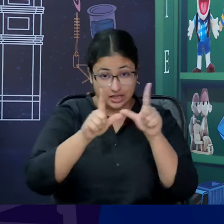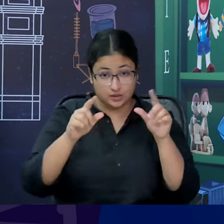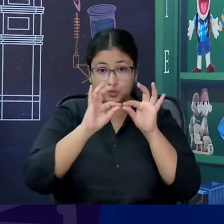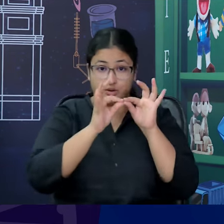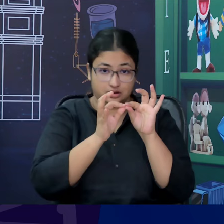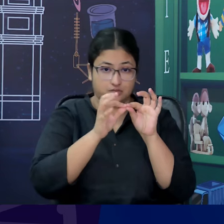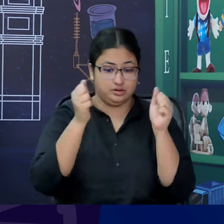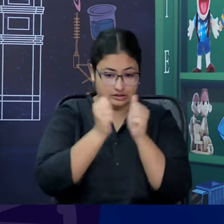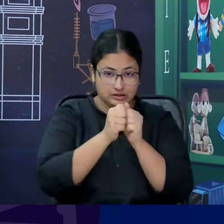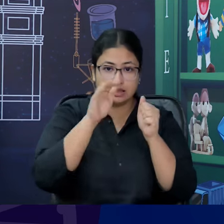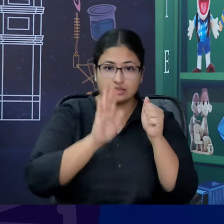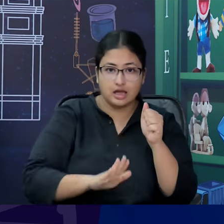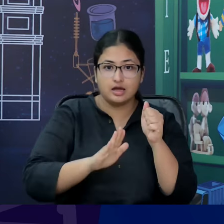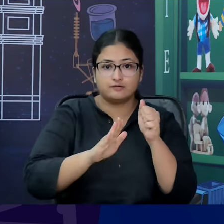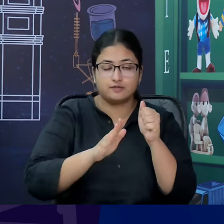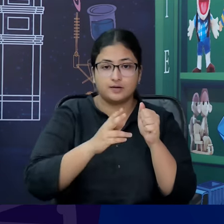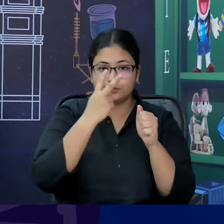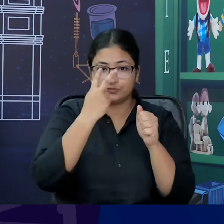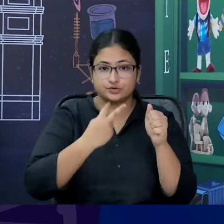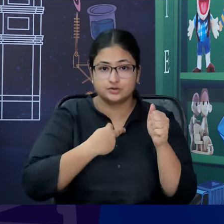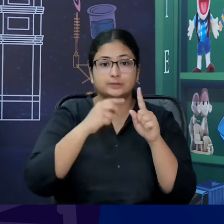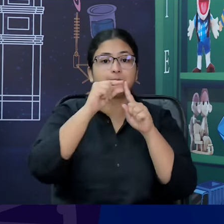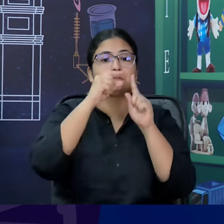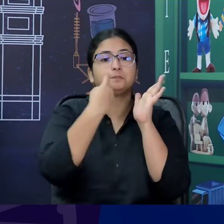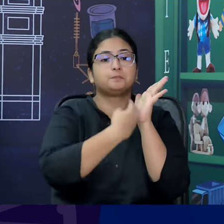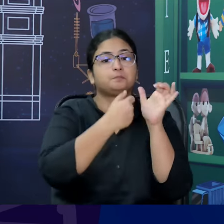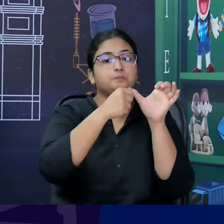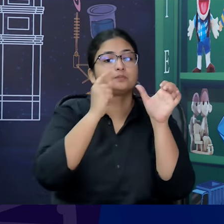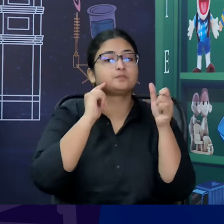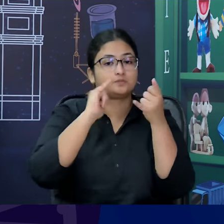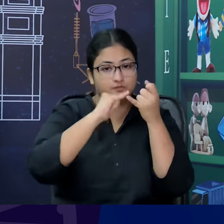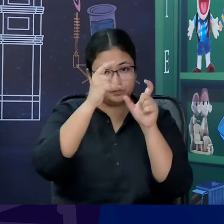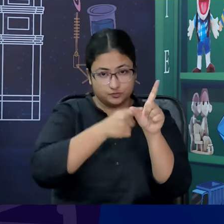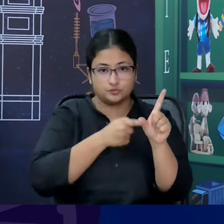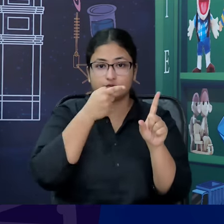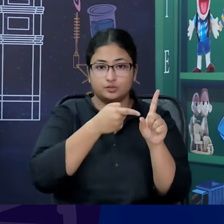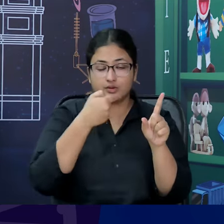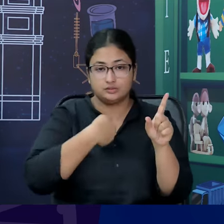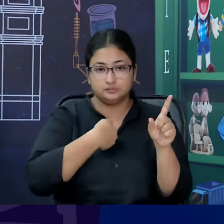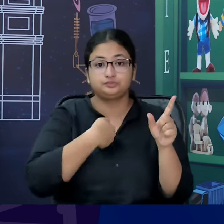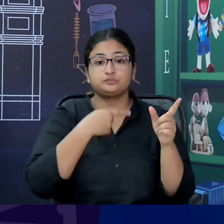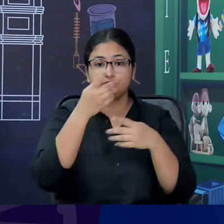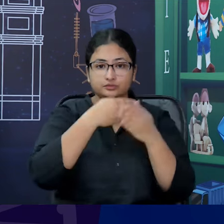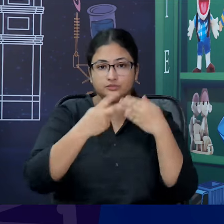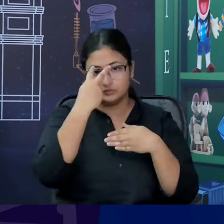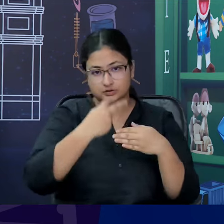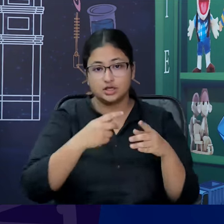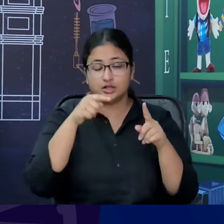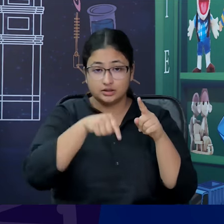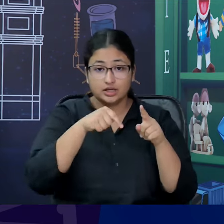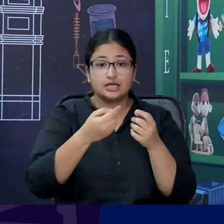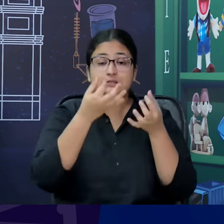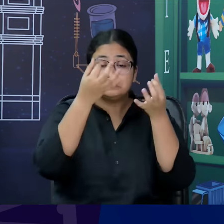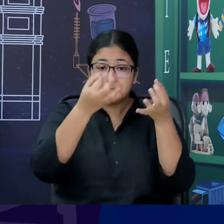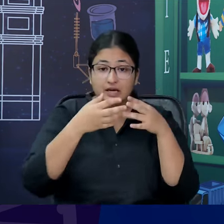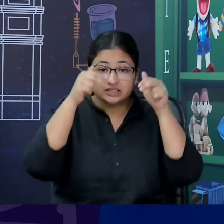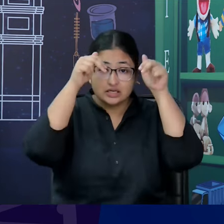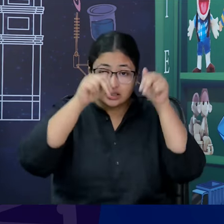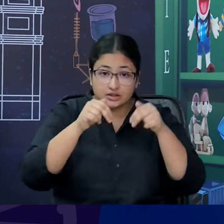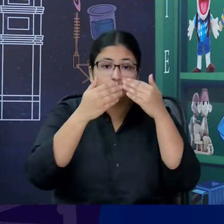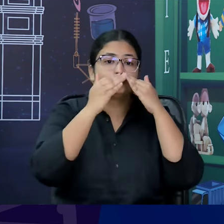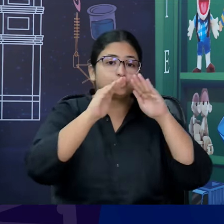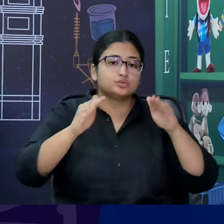इंटरप्रेटर हमारी जो है हमारे साथ जुड़ी हैं प्रेसी जो कि स्क्रीन पर है और आपको आज का सत्र विशेष आवश्यकता वाले बच्चों को